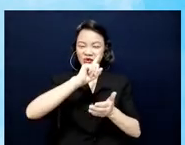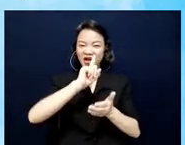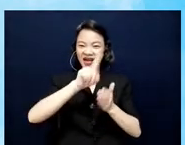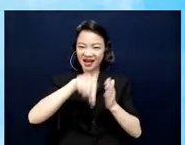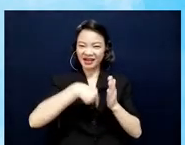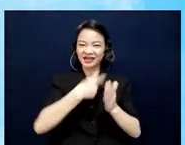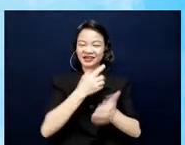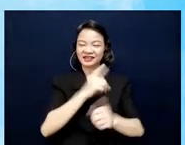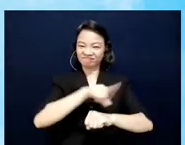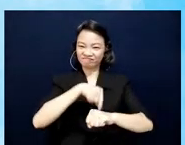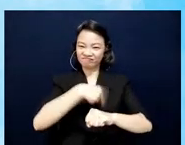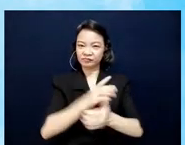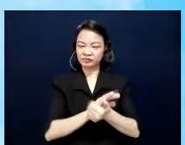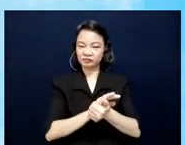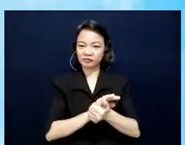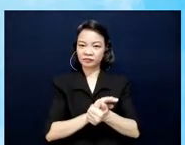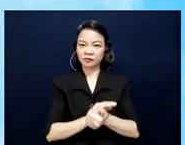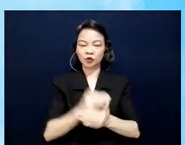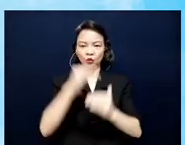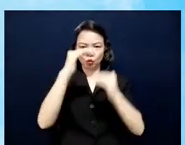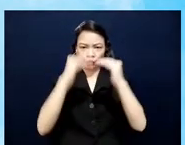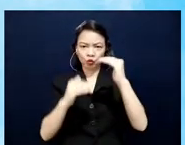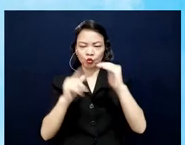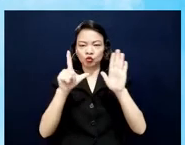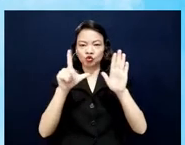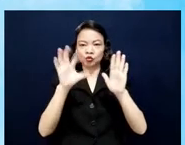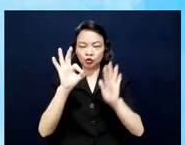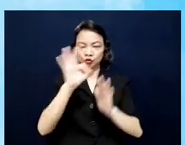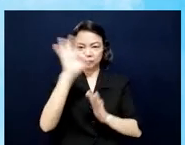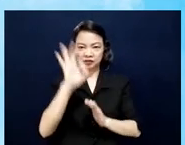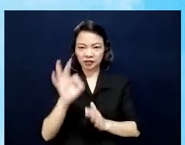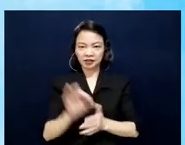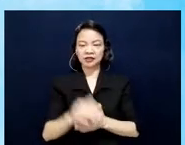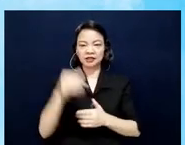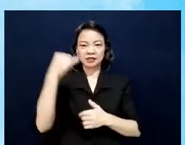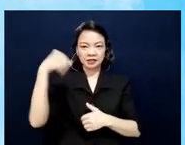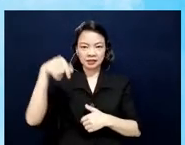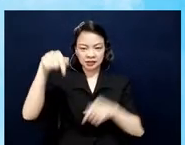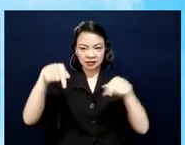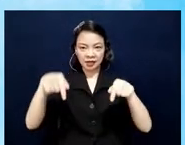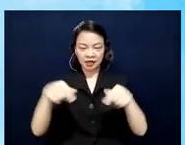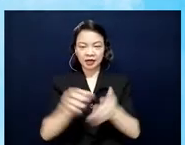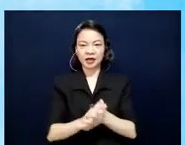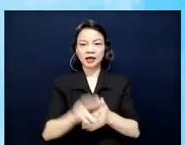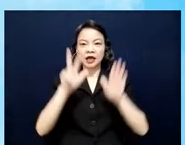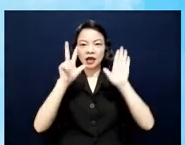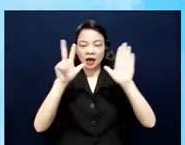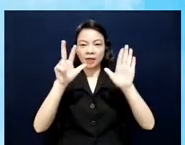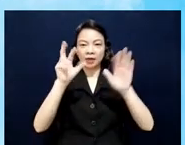awalnya 70% di akhirnya menjadi 83%. Jadi ada sekitar peningkatan 13% anak muda yang makin